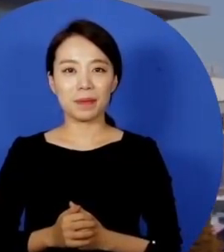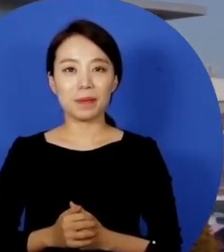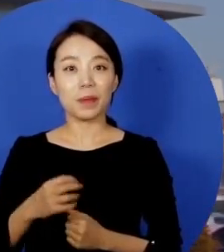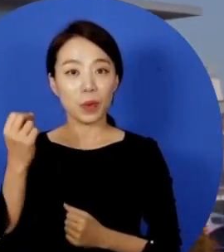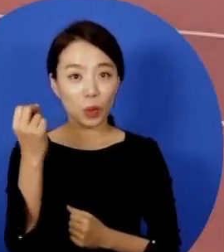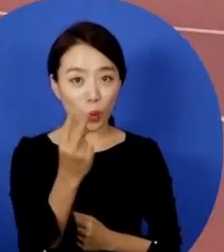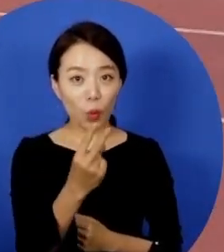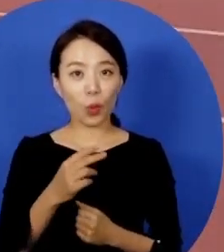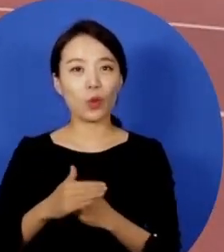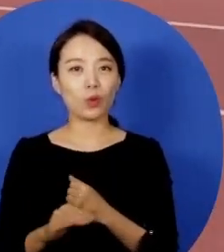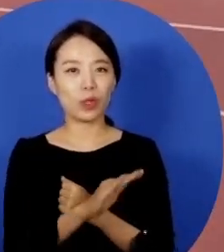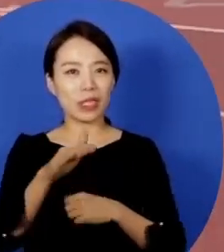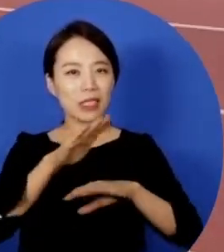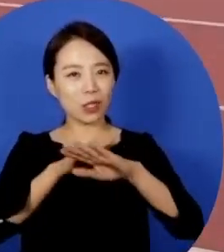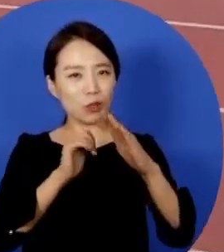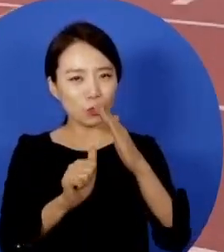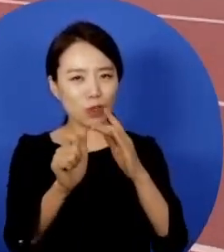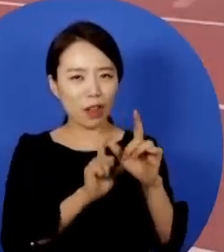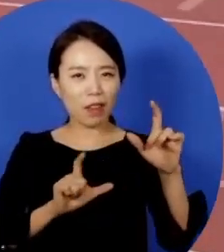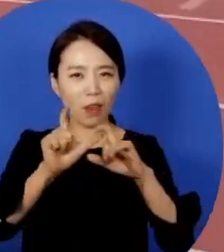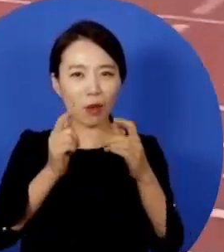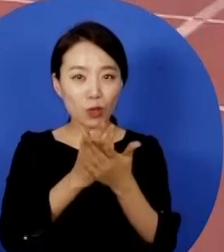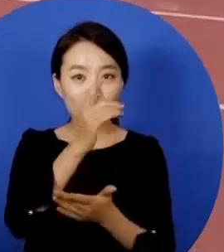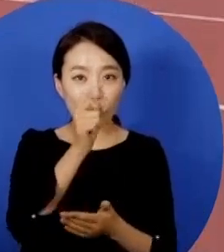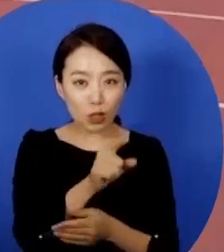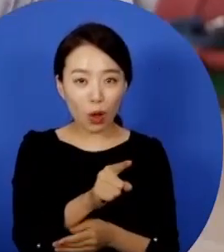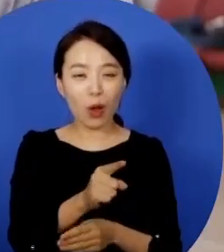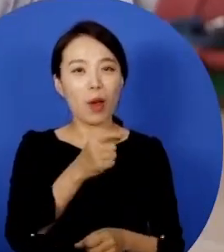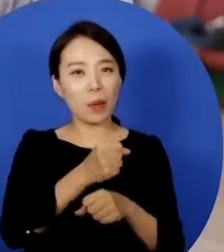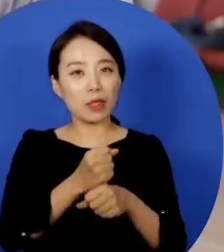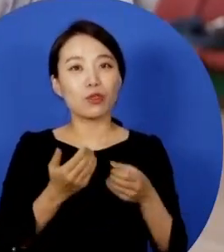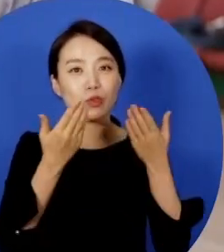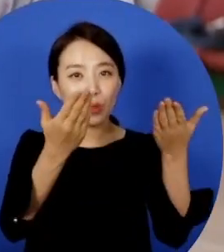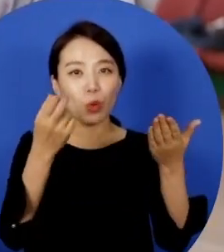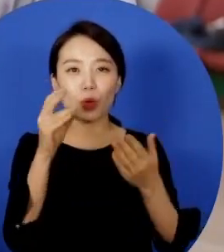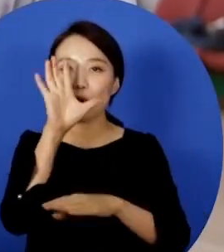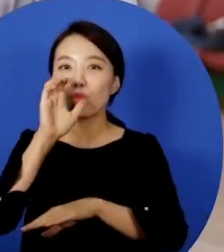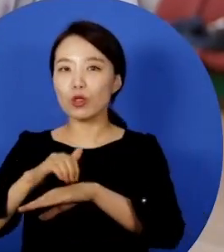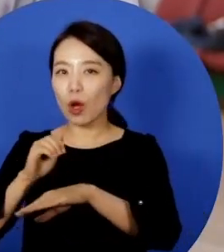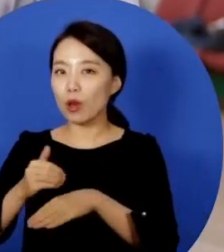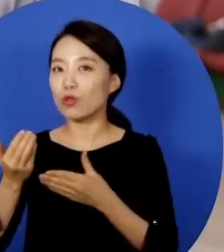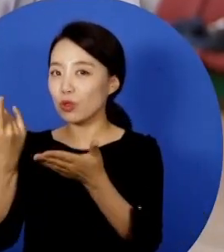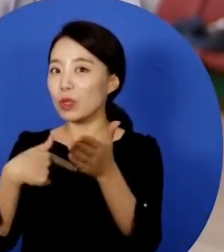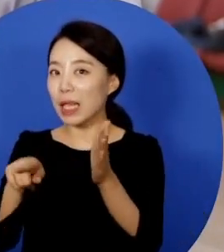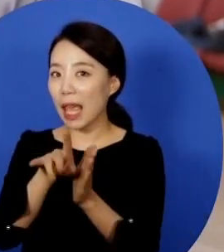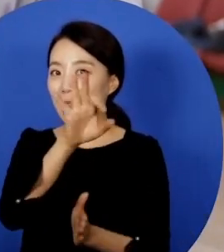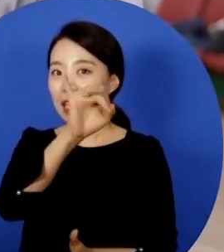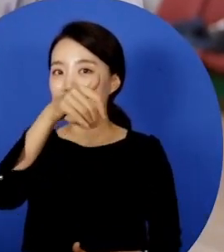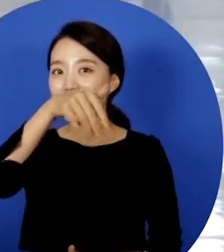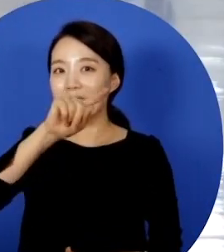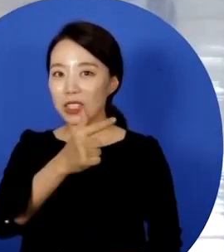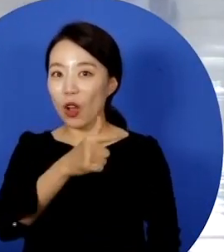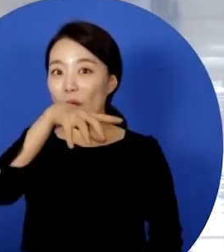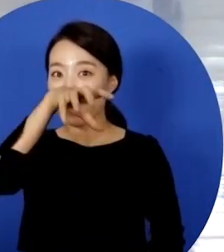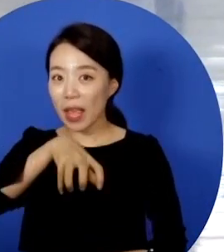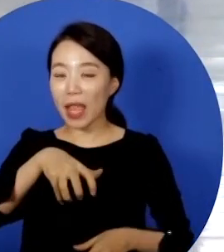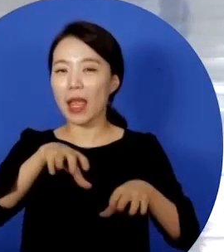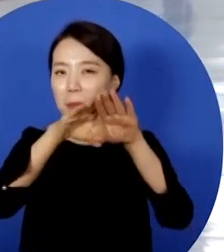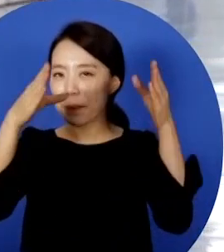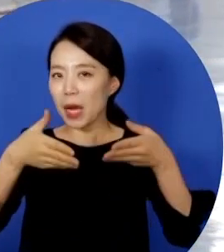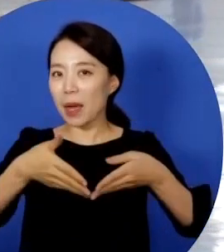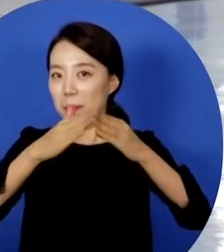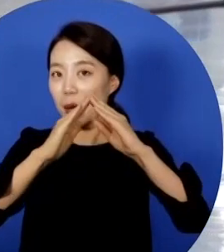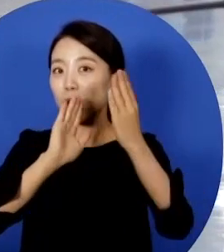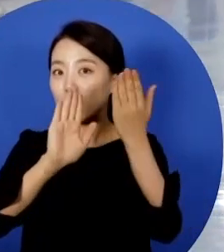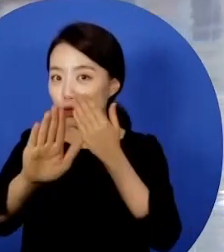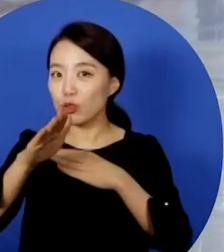한편 우리는 선수들의 보다 전문적이고 체계화된 훈련 환경을 위해 2000 훈련원을 마련.